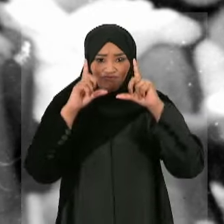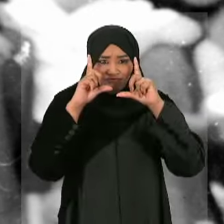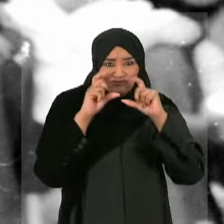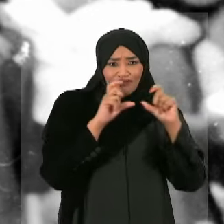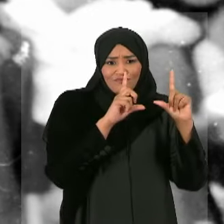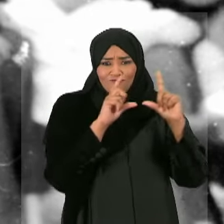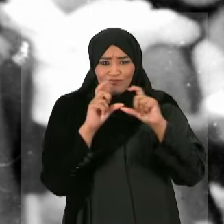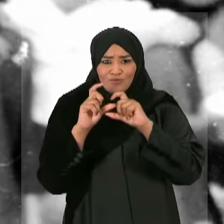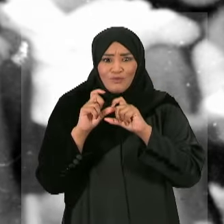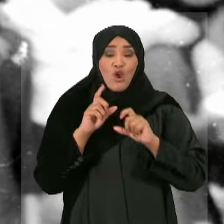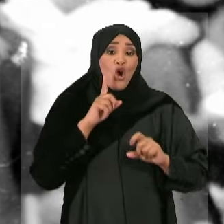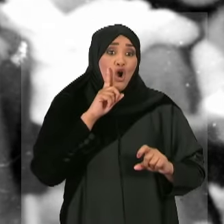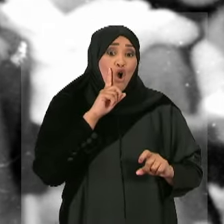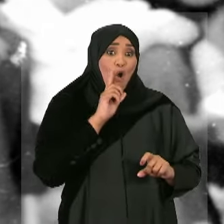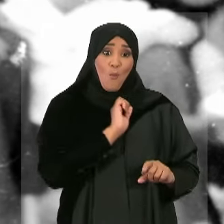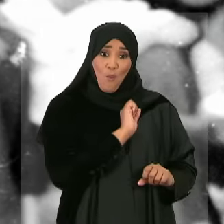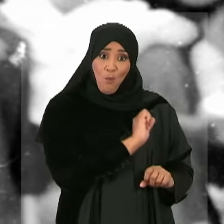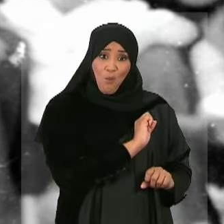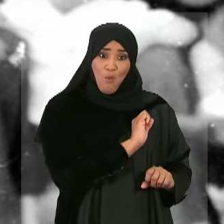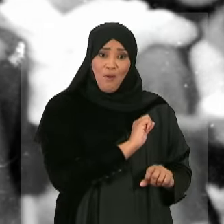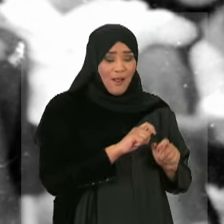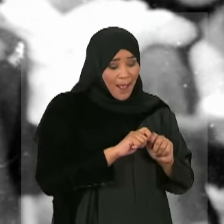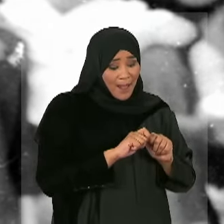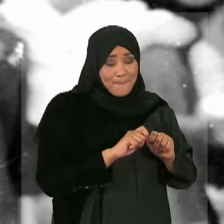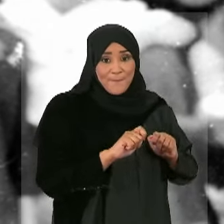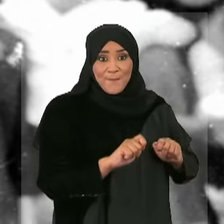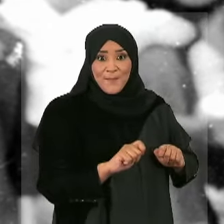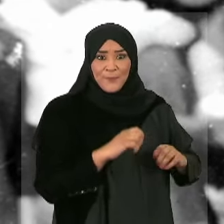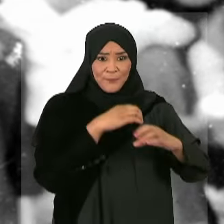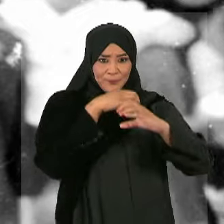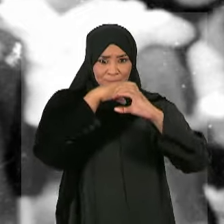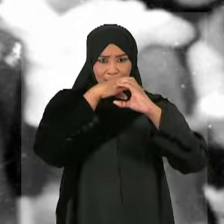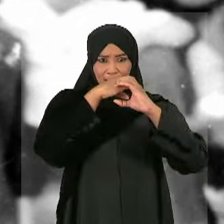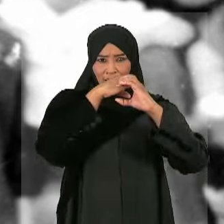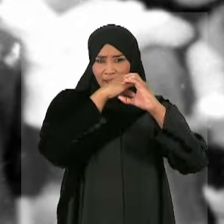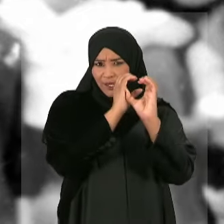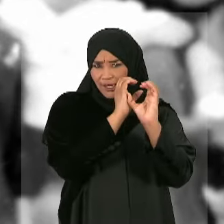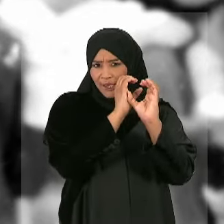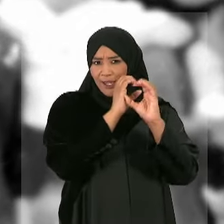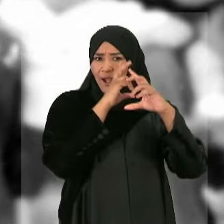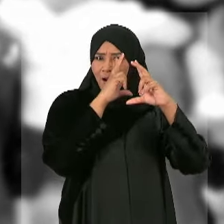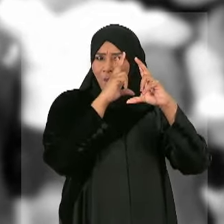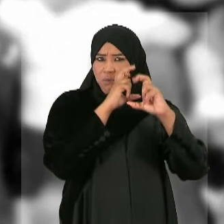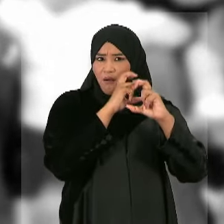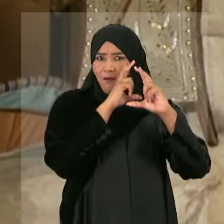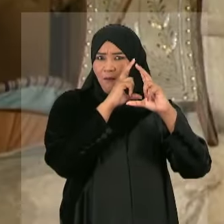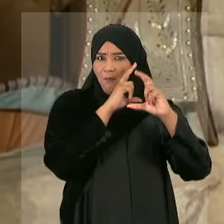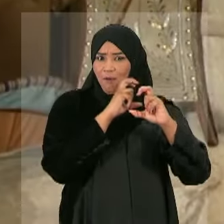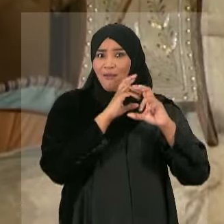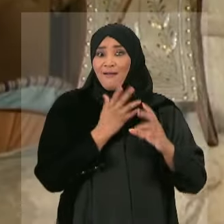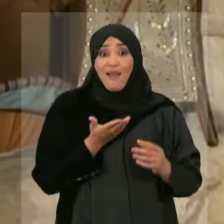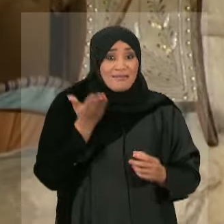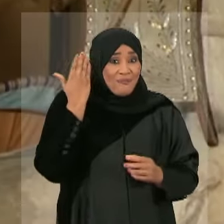وظيفة كانت لأمي إنها تأخذ المسافة بين المنخار اللي قاعد يتصور والعدسة، لأنه ما كانش في إشي